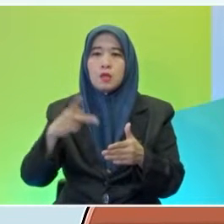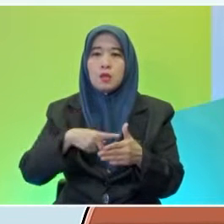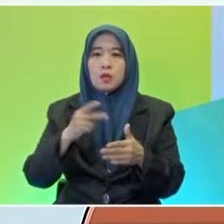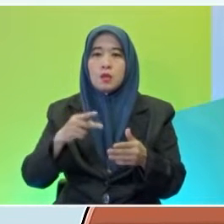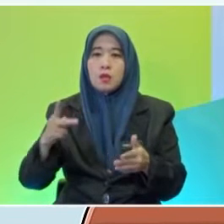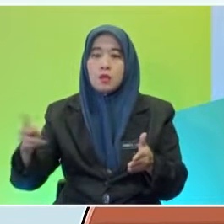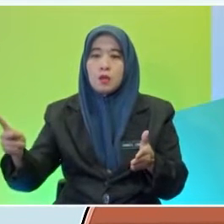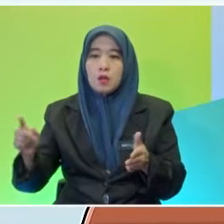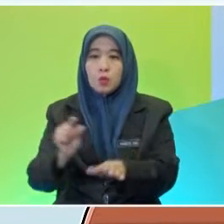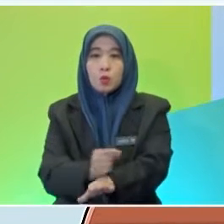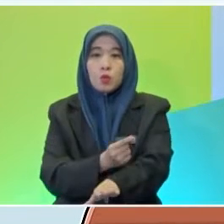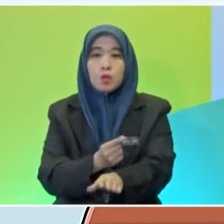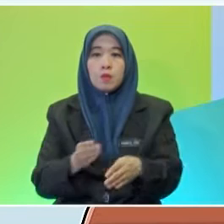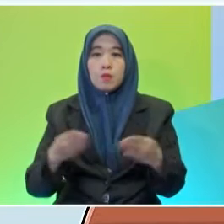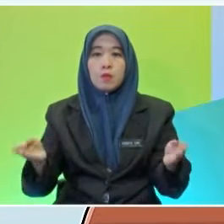menggunakan